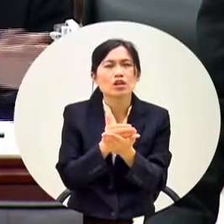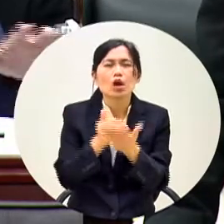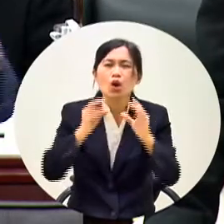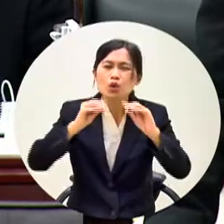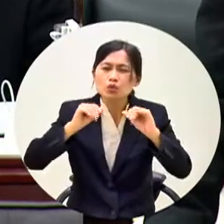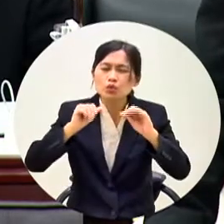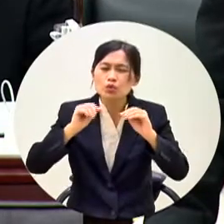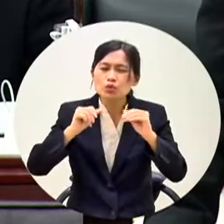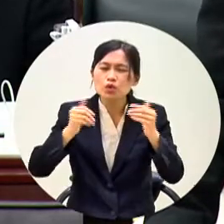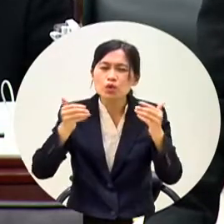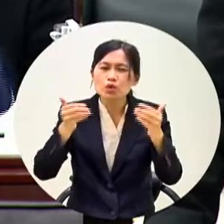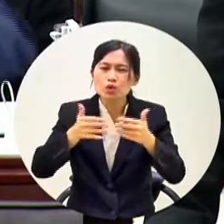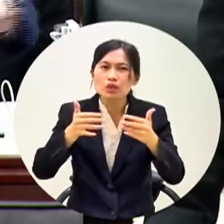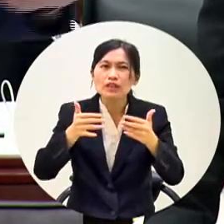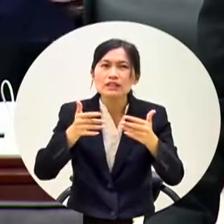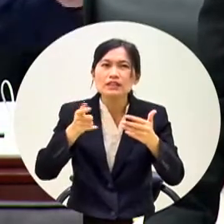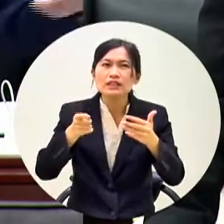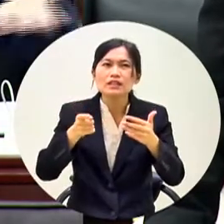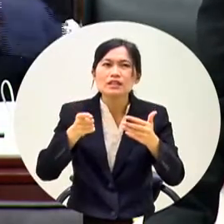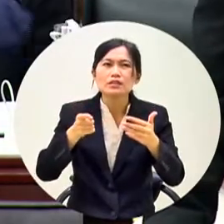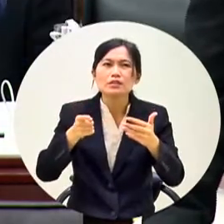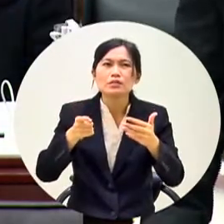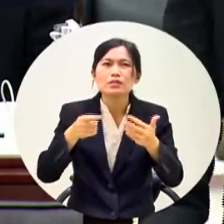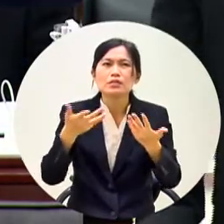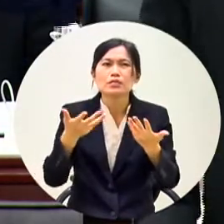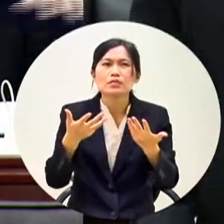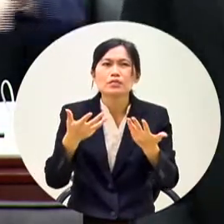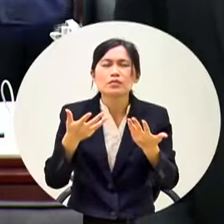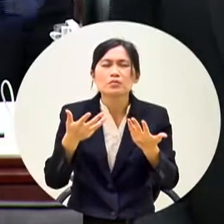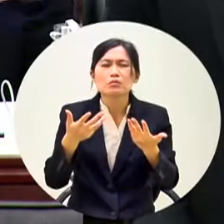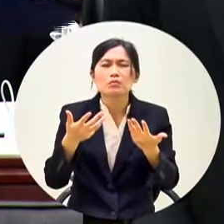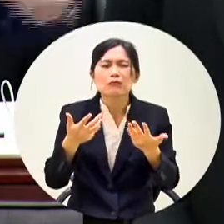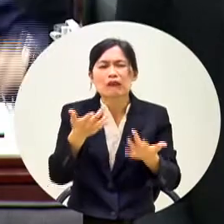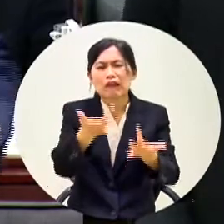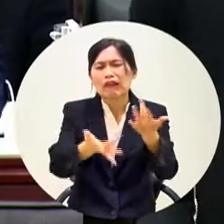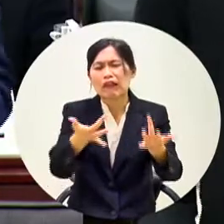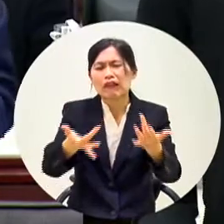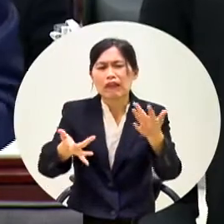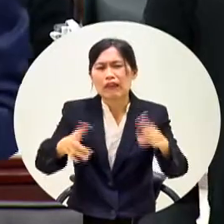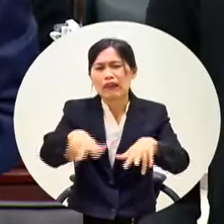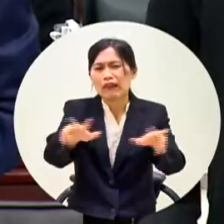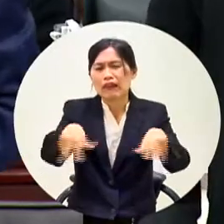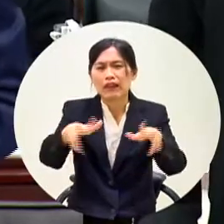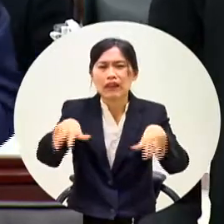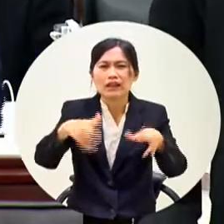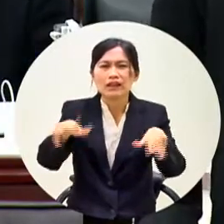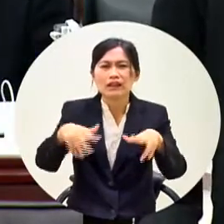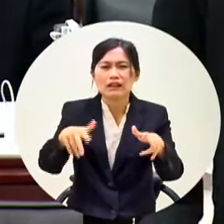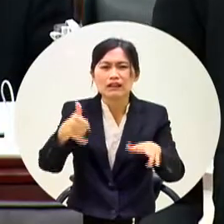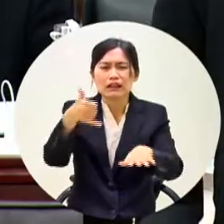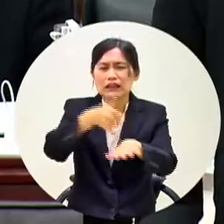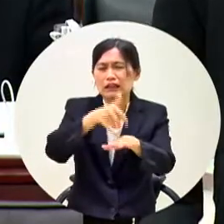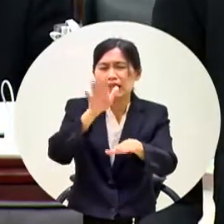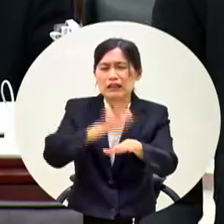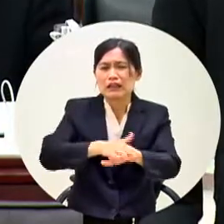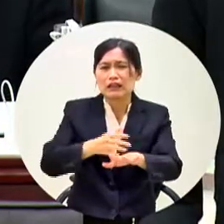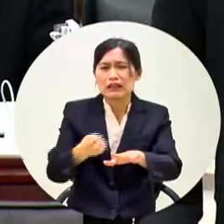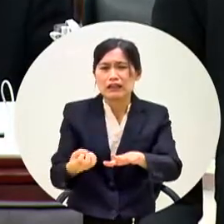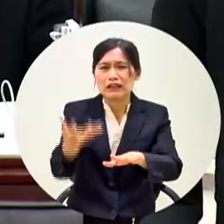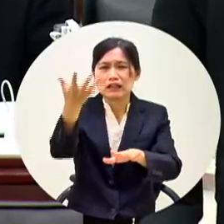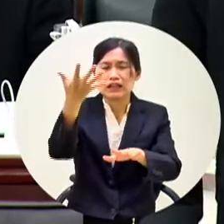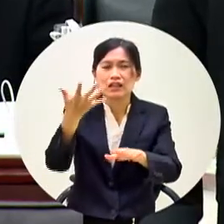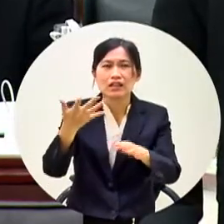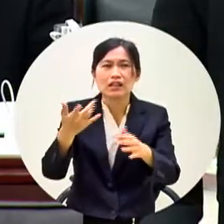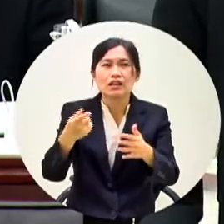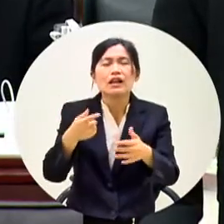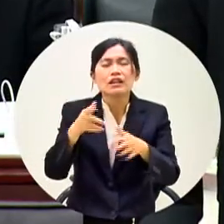无拢遐里啊吼，起啊都增都红高压外吼， 对了，卖落搁置底下棚啊， 环境无好啦吼，即点啊多